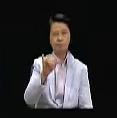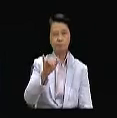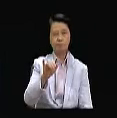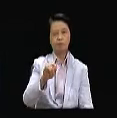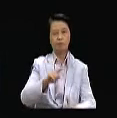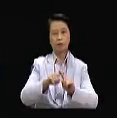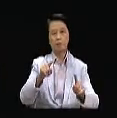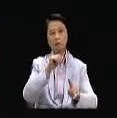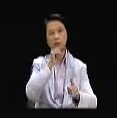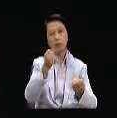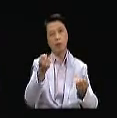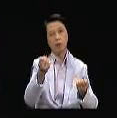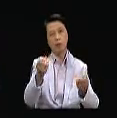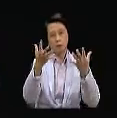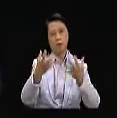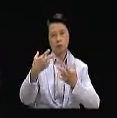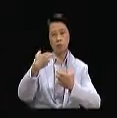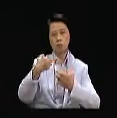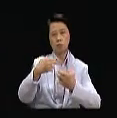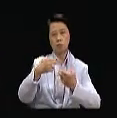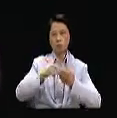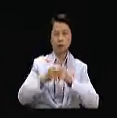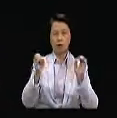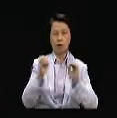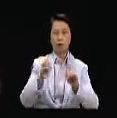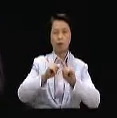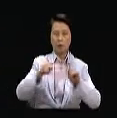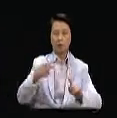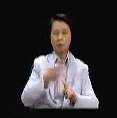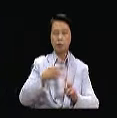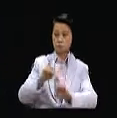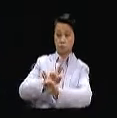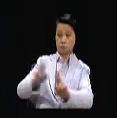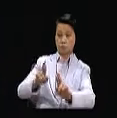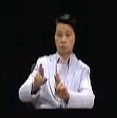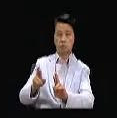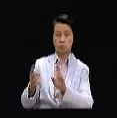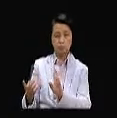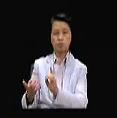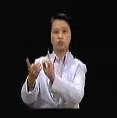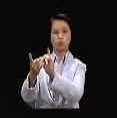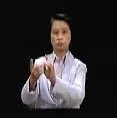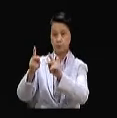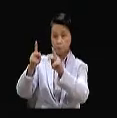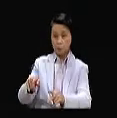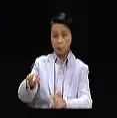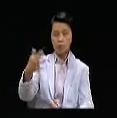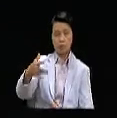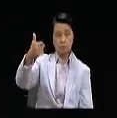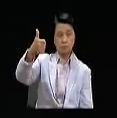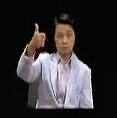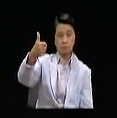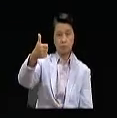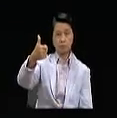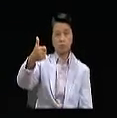banyak sangat tak kesulitan Asalkan kita bersedia bertemu dengan PH yang menjadi pemegang taruh